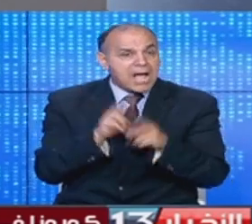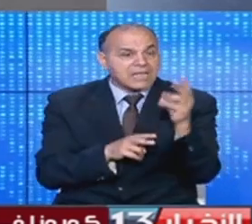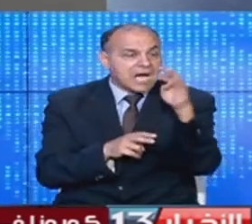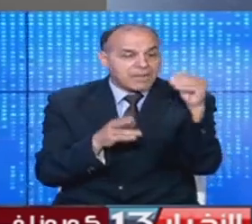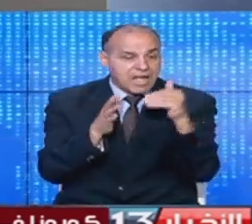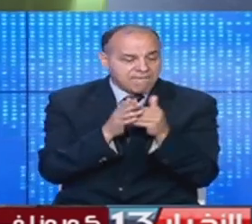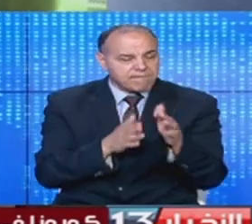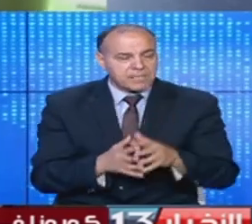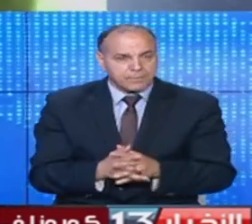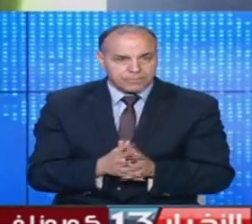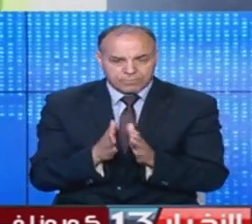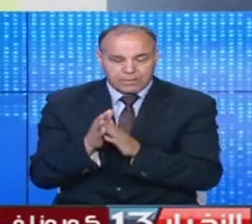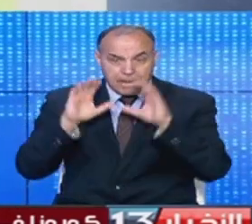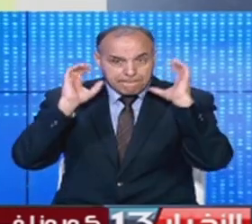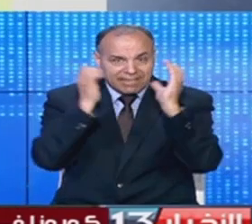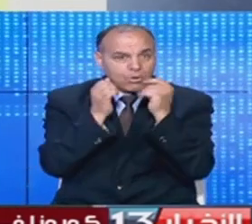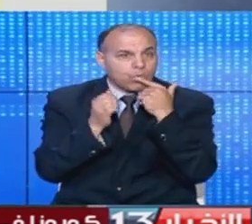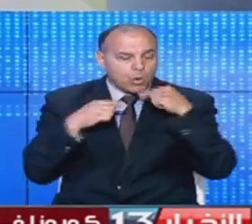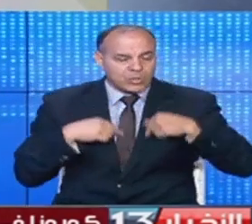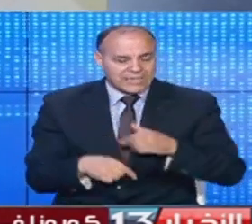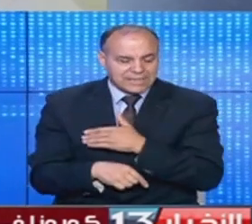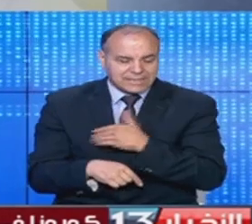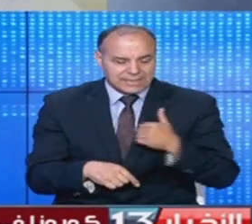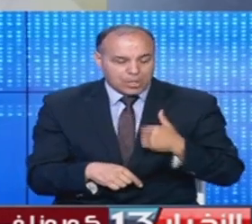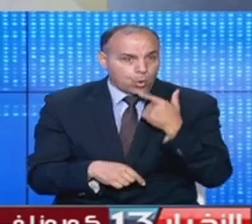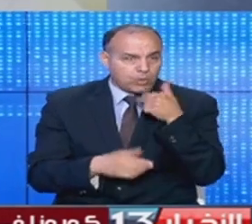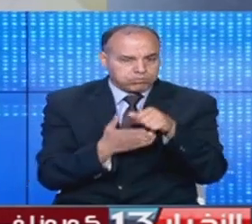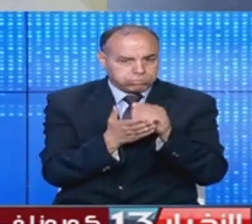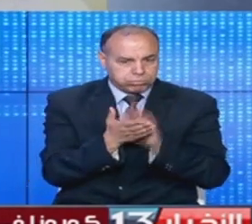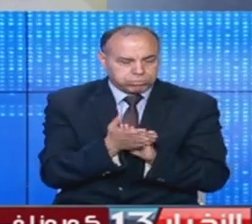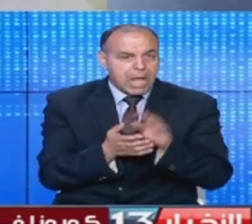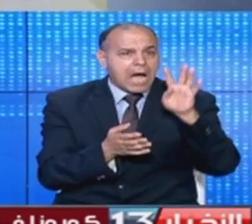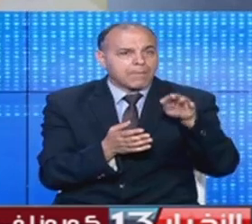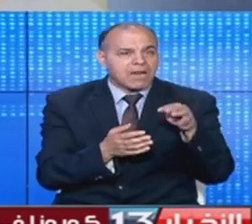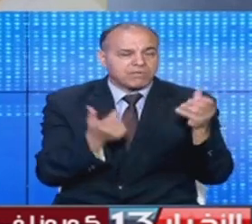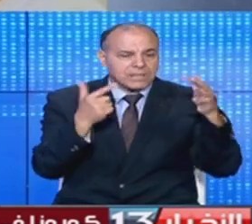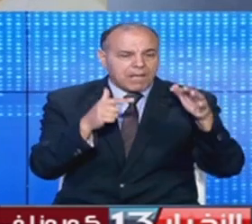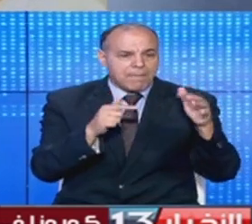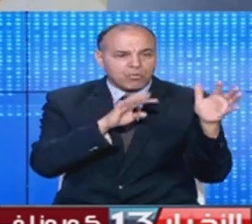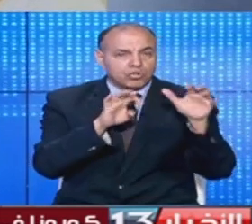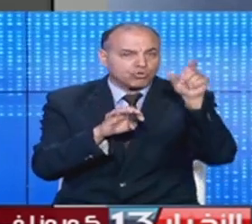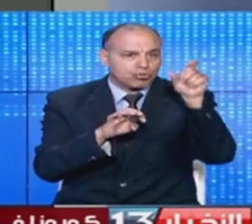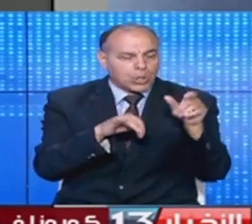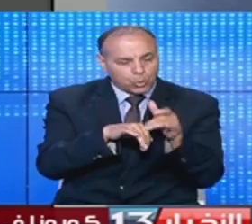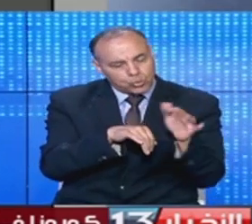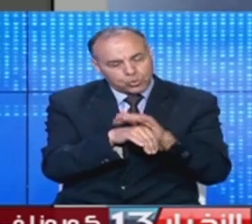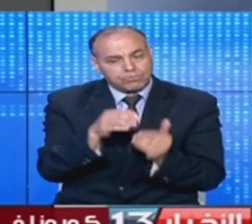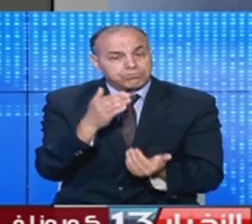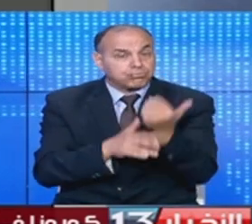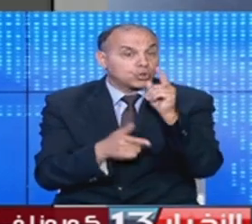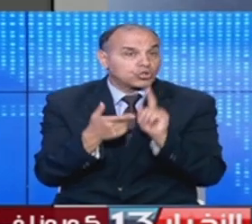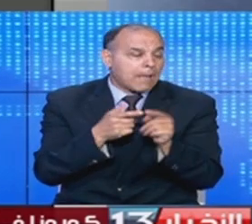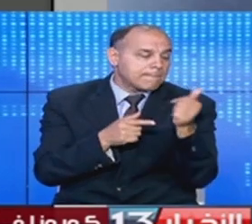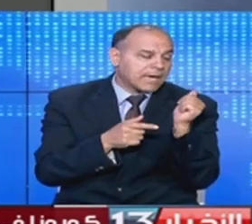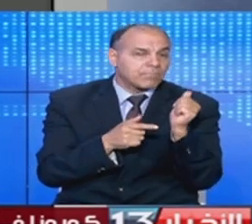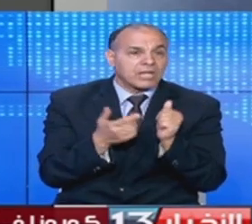40 ألف وفاة. وفي المكسيك أعلنت وزارة الصحة المكسيكية عن تسجيل 4790 حالة إصابة جديدة بالفيروس يوم